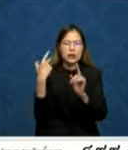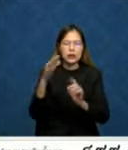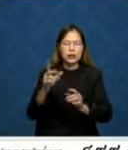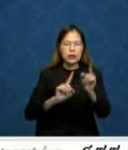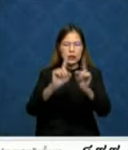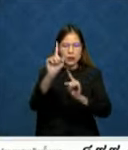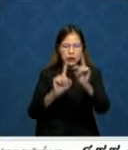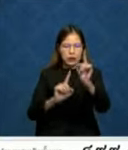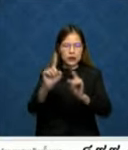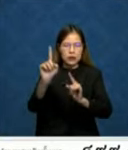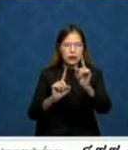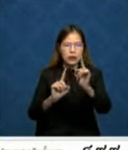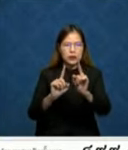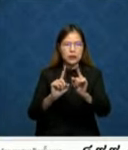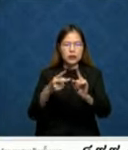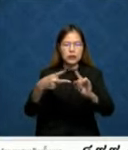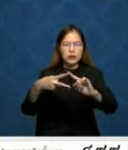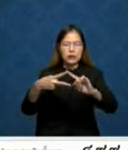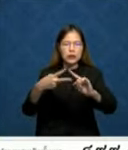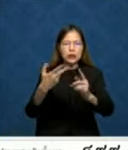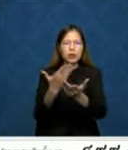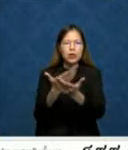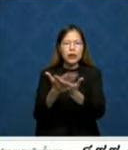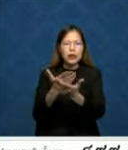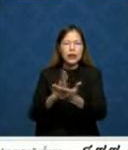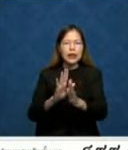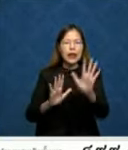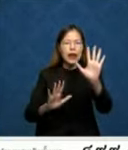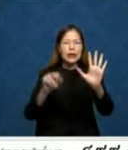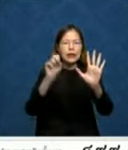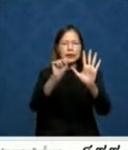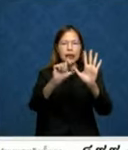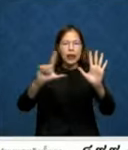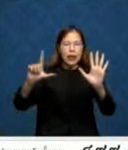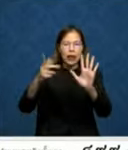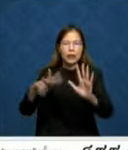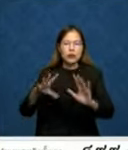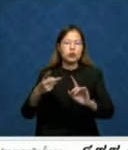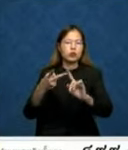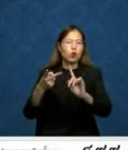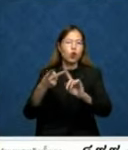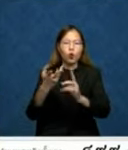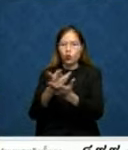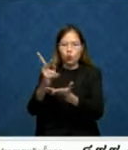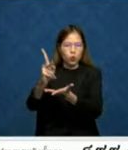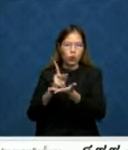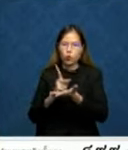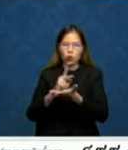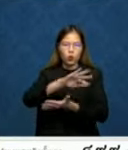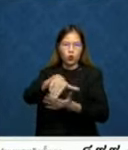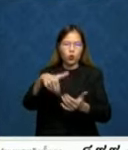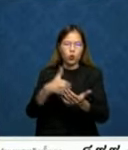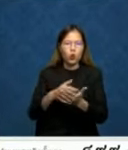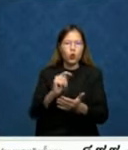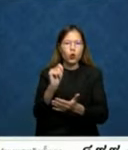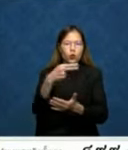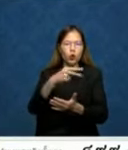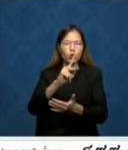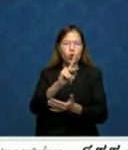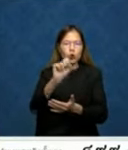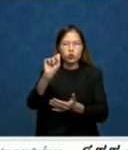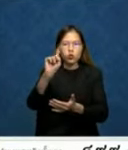ติฐานสำคัญ2อย่างคือ1วงเงิน 500,000 ล้านและ2เป็นการกู้เงินทั้งหมดรวมถึงเงินจากธกส.แต่ข้อเท็